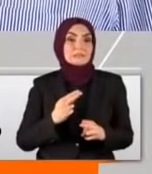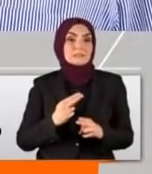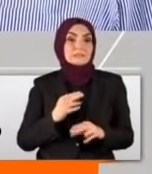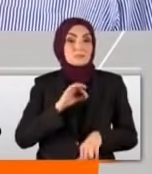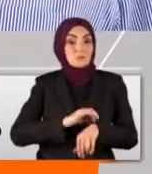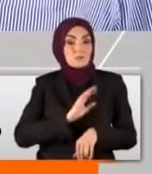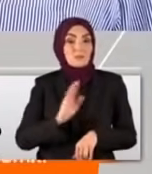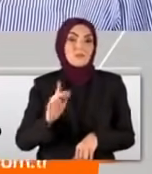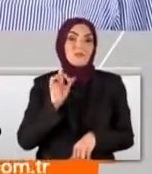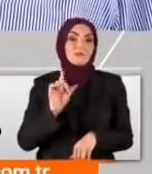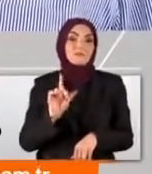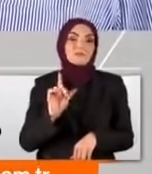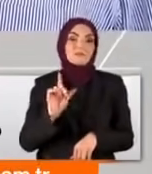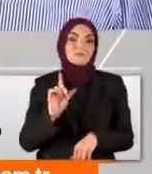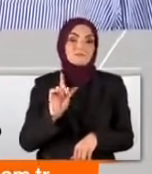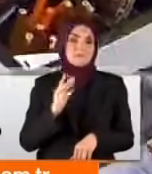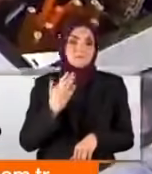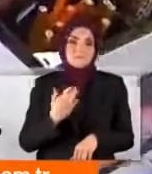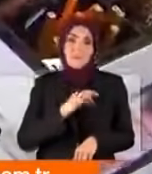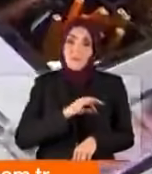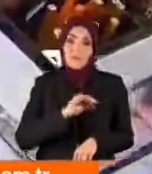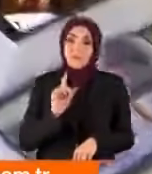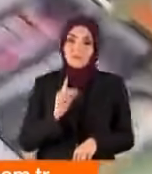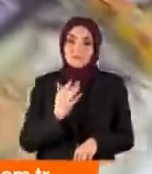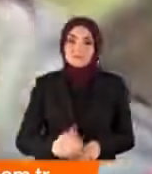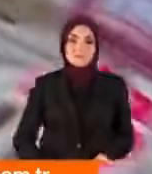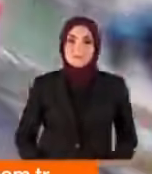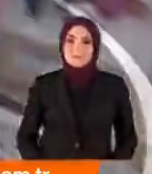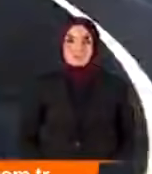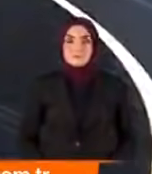müdahale yapılabilecek kuruma gitmekte fayda var.